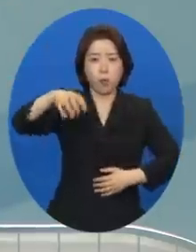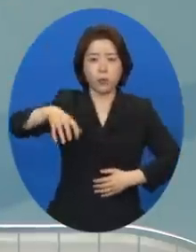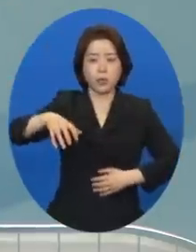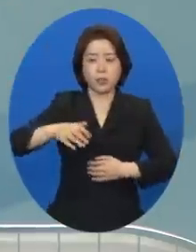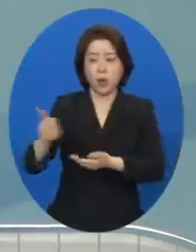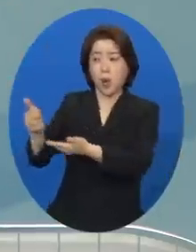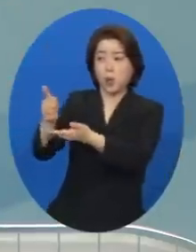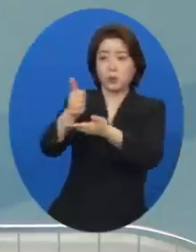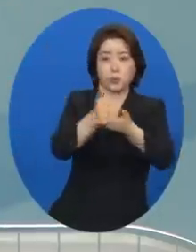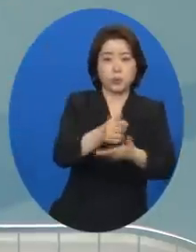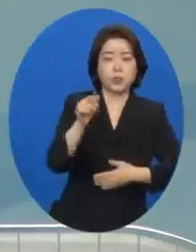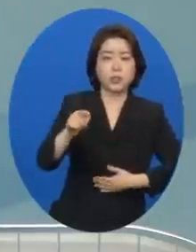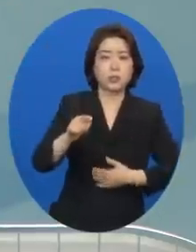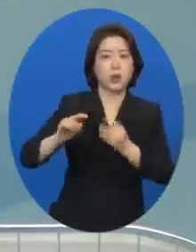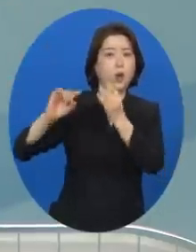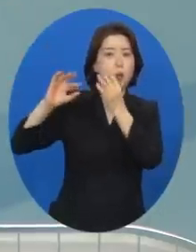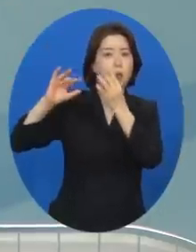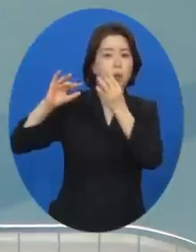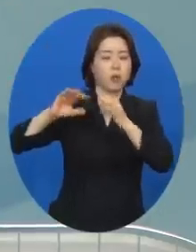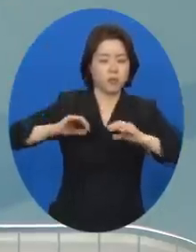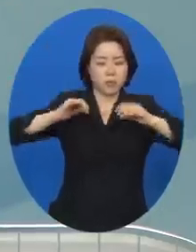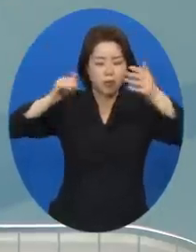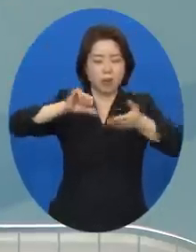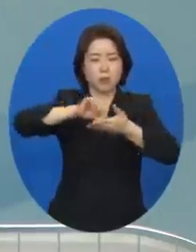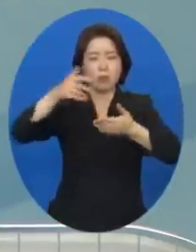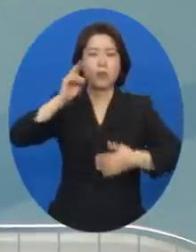연주하는 세계적인 음악가가 됩니다